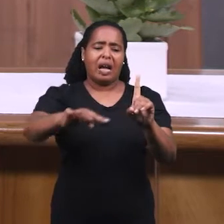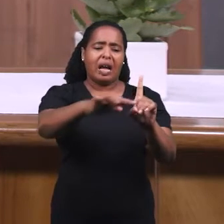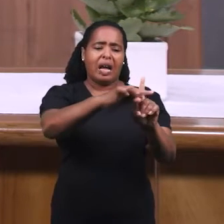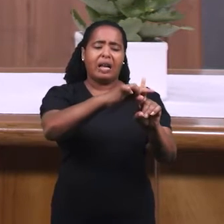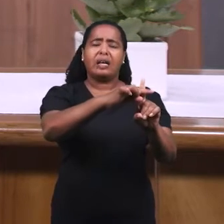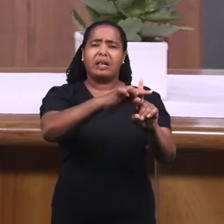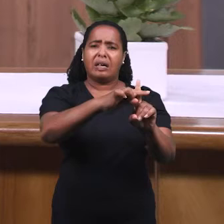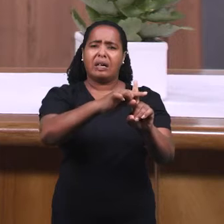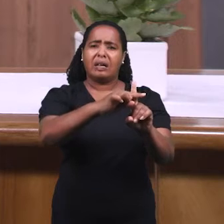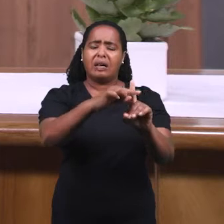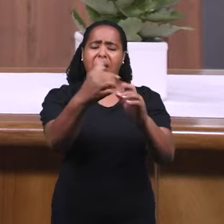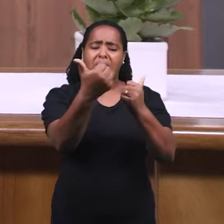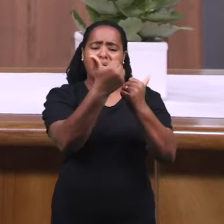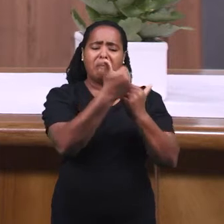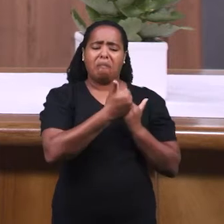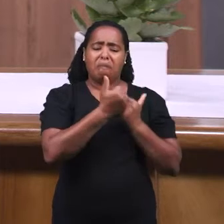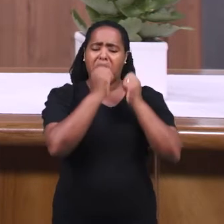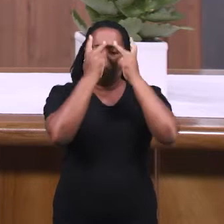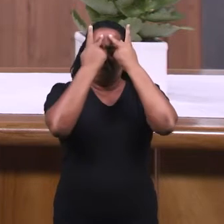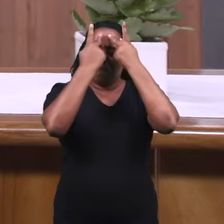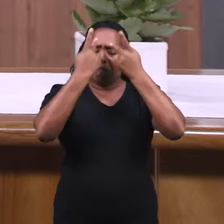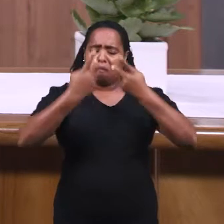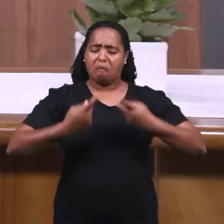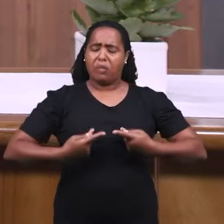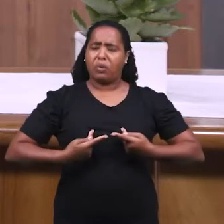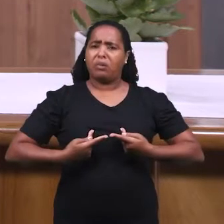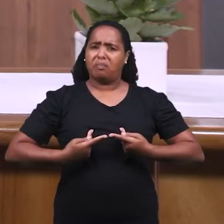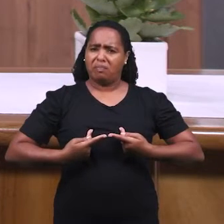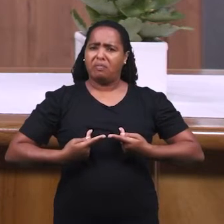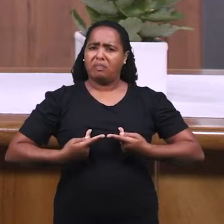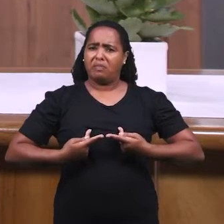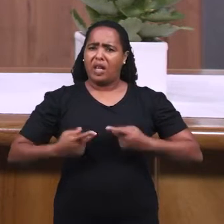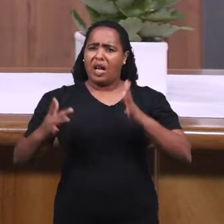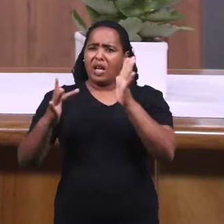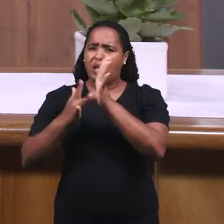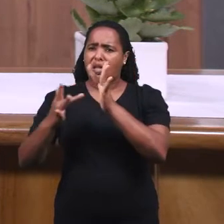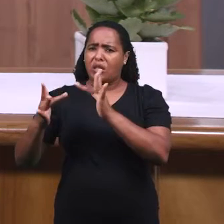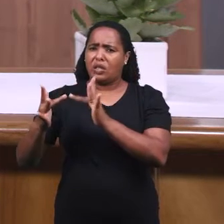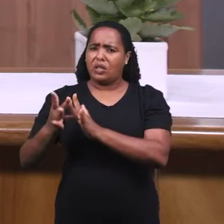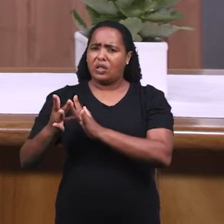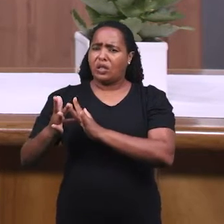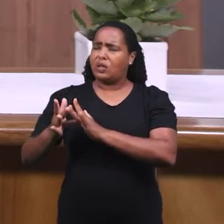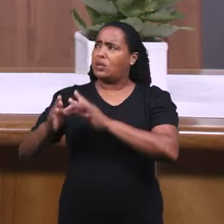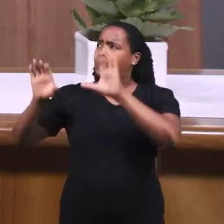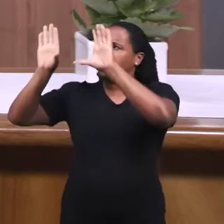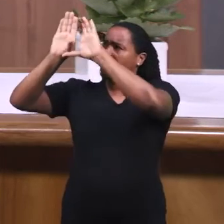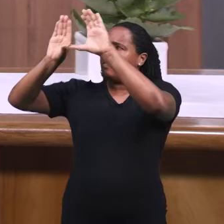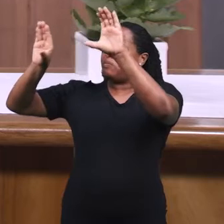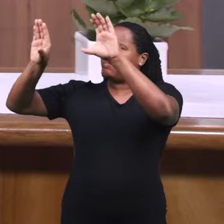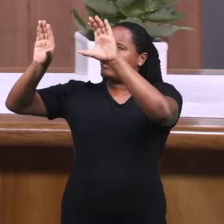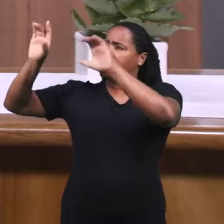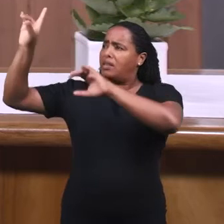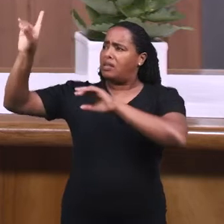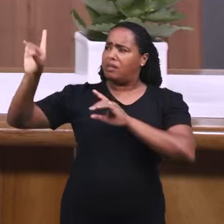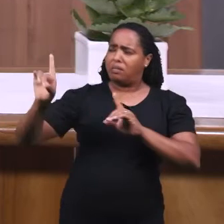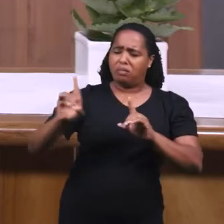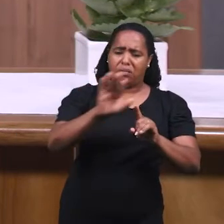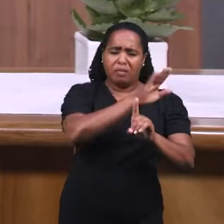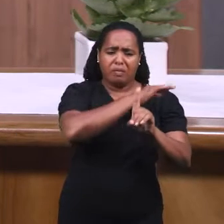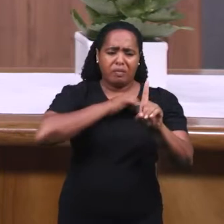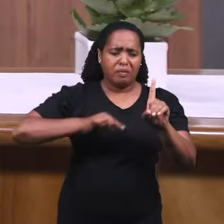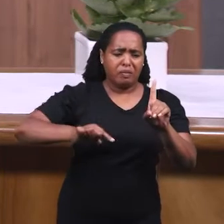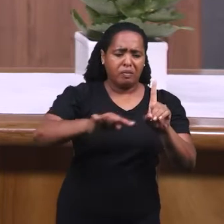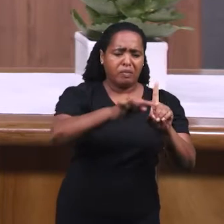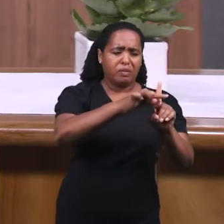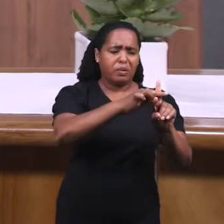Выставился за человека. Пострадал за человека. Он расположился и